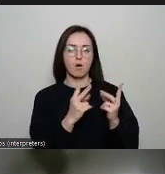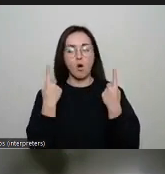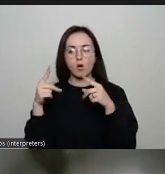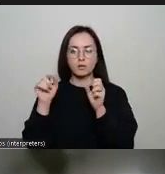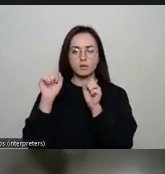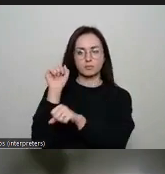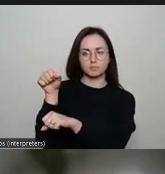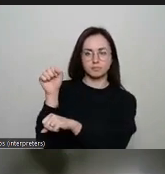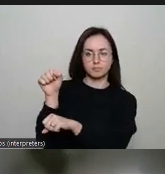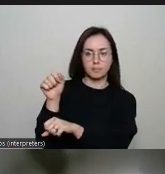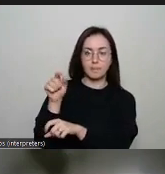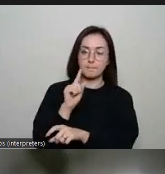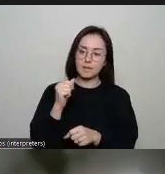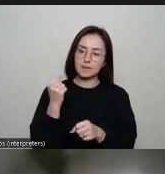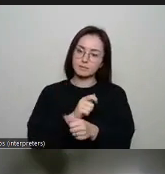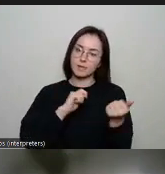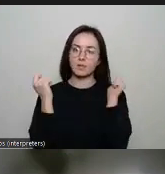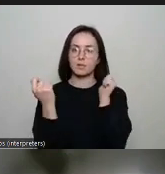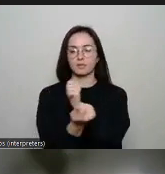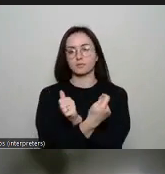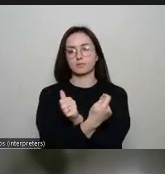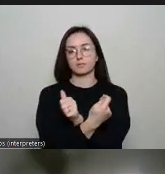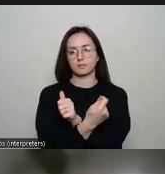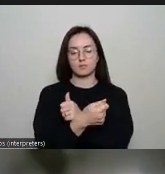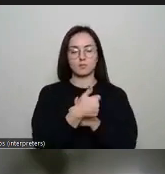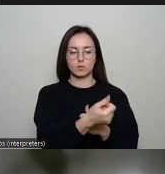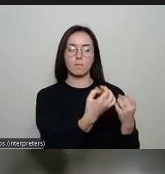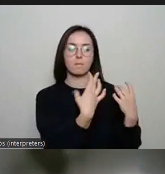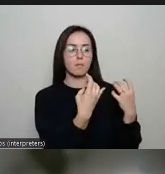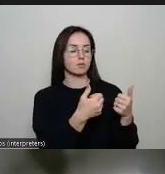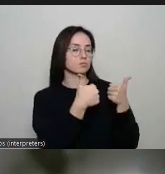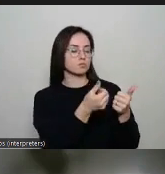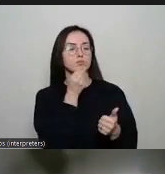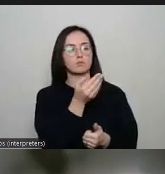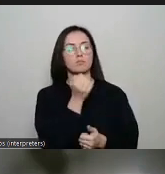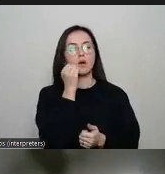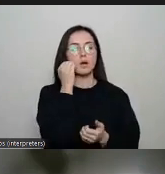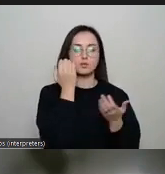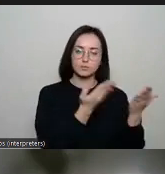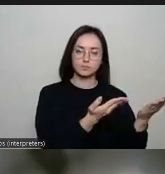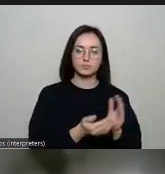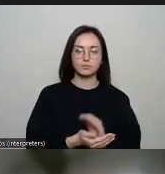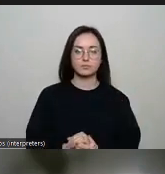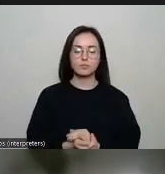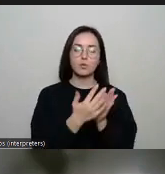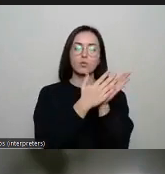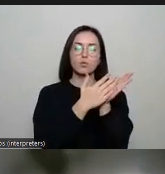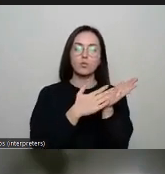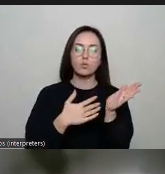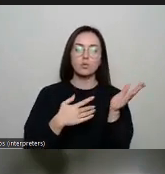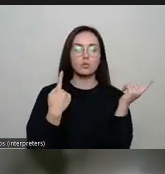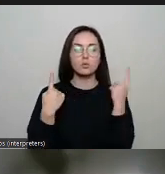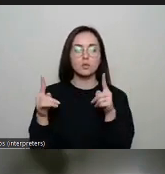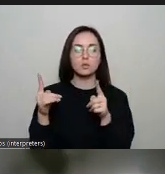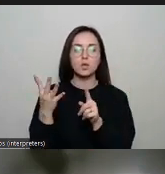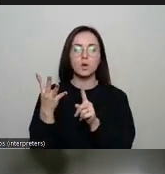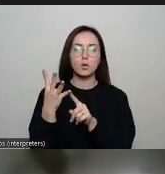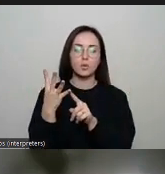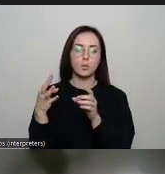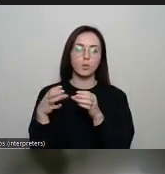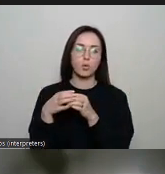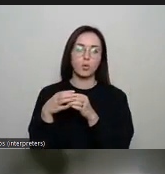atvirkščiai. Viskas yra atvirkščiai, labai gerai jūs čia pastebėjote. Ačiū labai. Ir toliau ketvirta